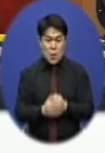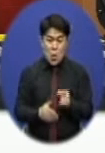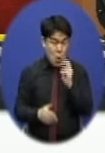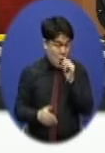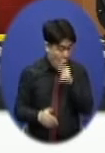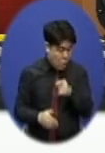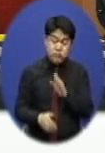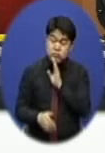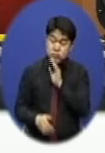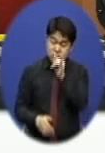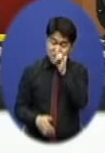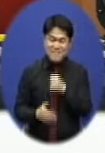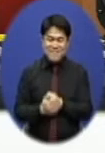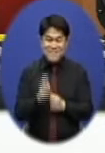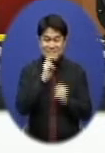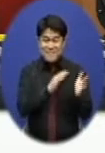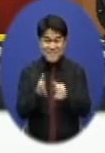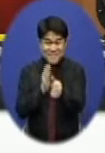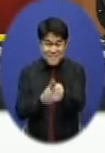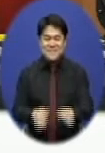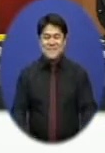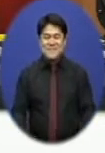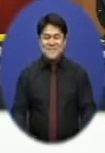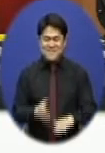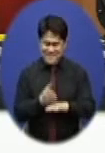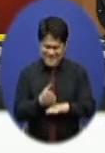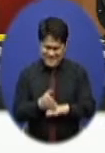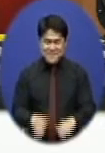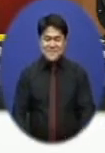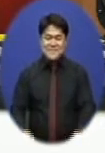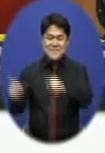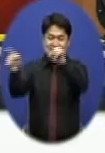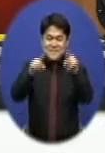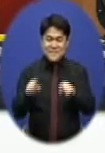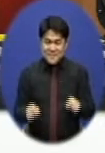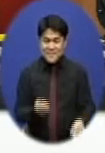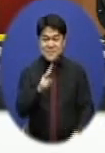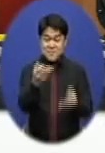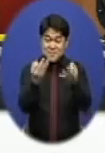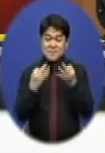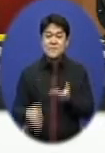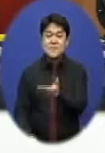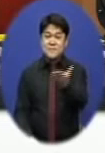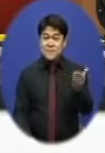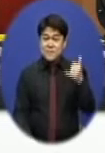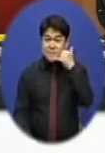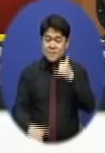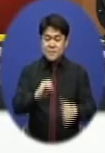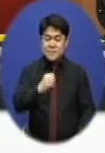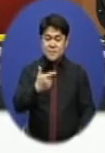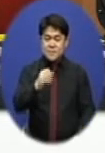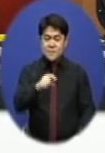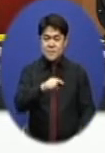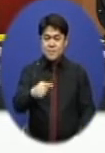있습니다. 예. 자, 노래 준비해 주세요. 네, 고맙습니다. 전국에 네. 계신 시청자 여러분, ARS